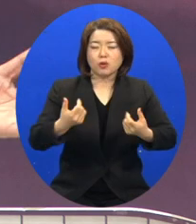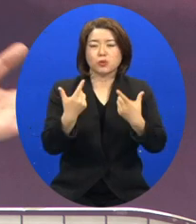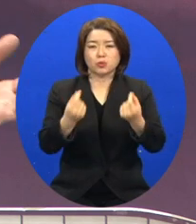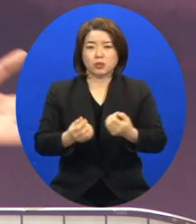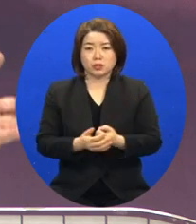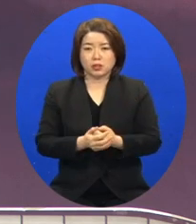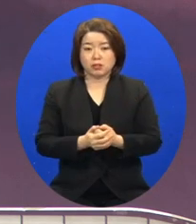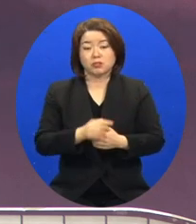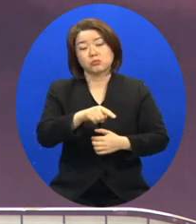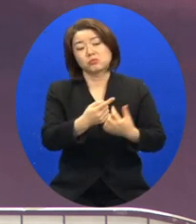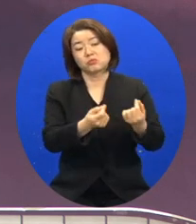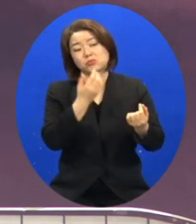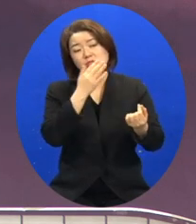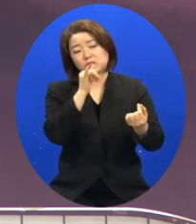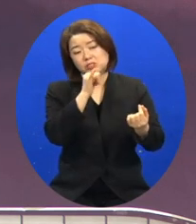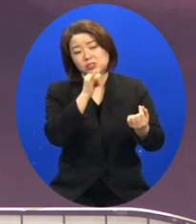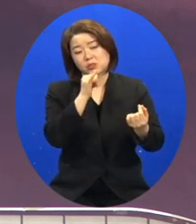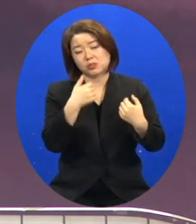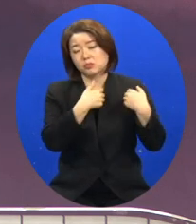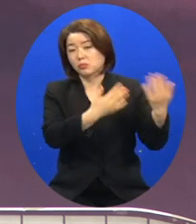넘어갈 문제가 아니잖아요